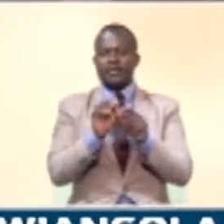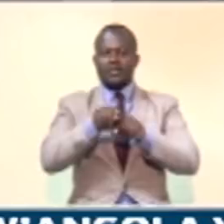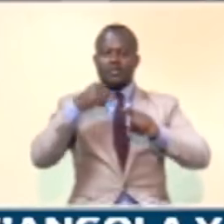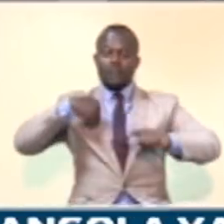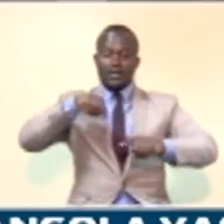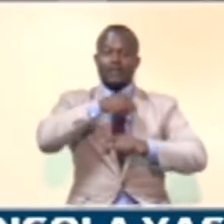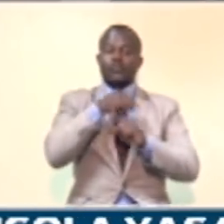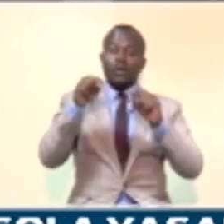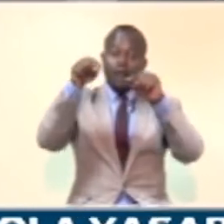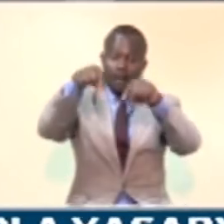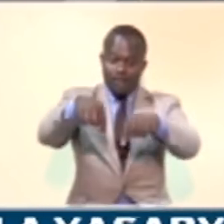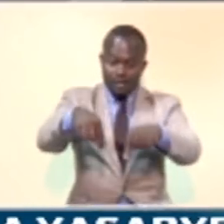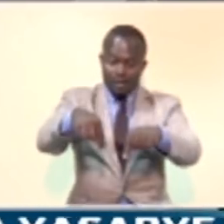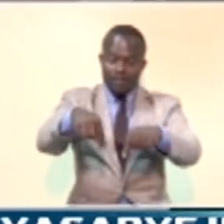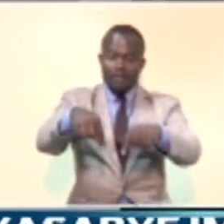akaza